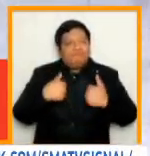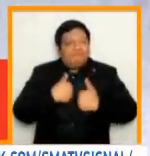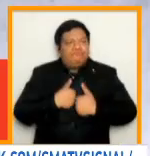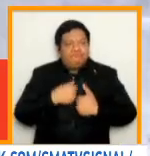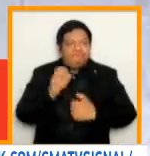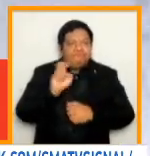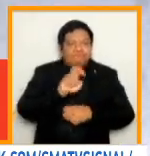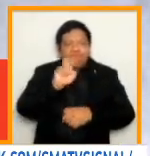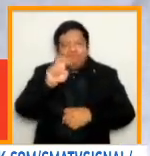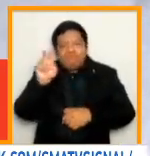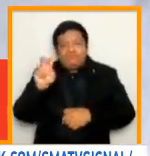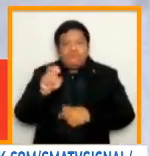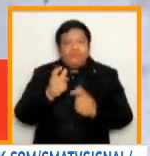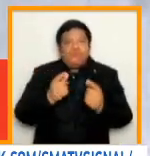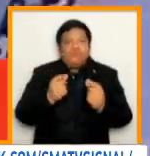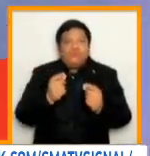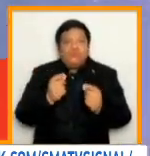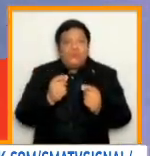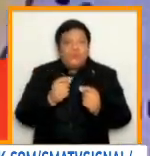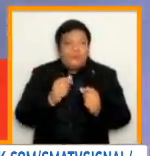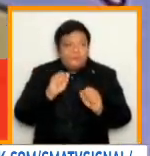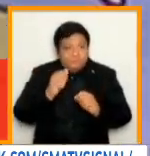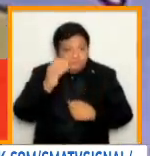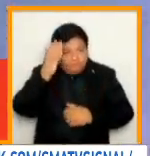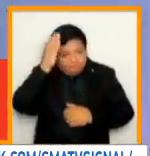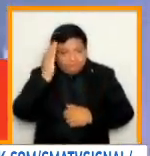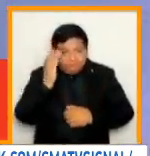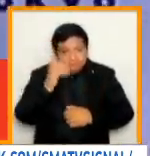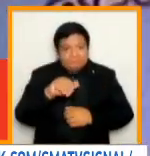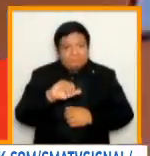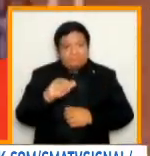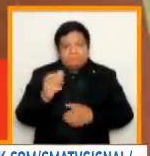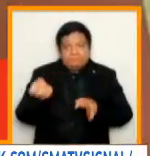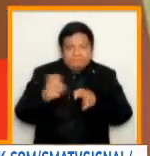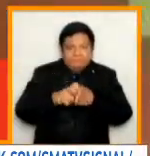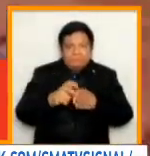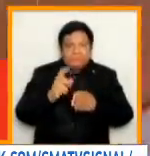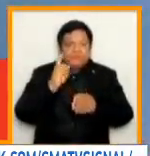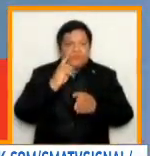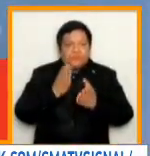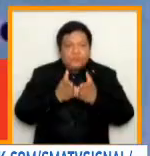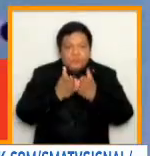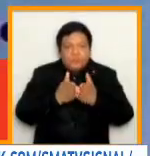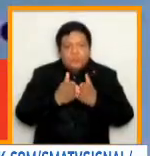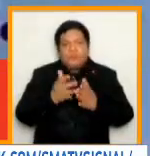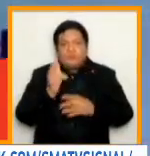nakikisakay lang daw siya sa mga dumaraang sasakyan, pati sa mga barko at eroplano.